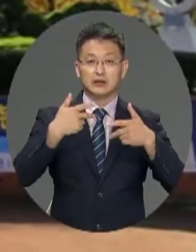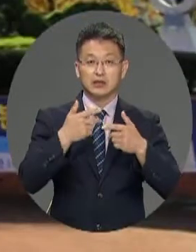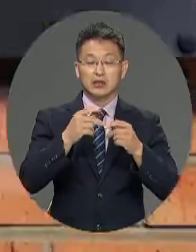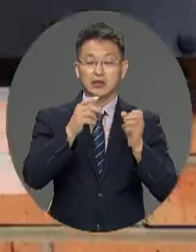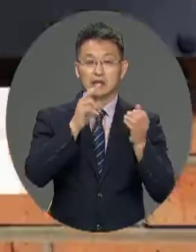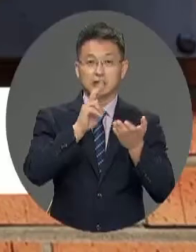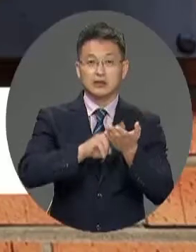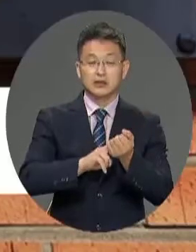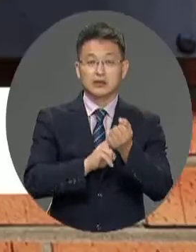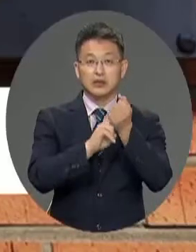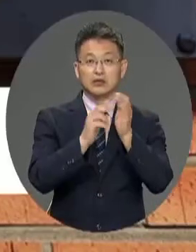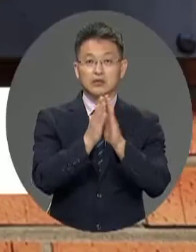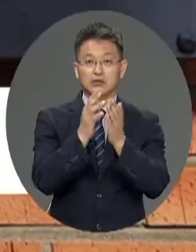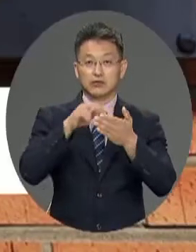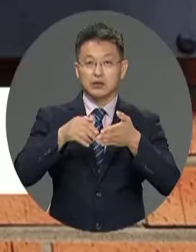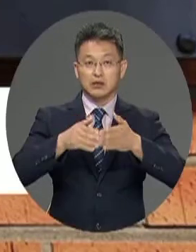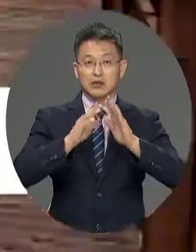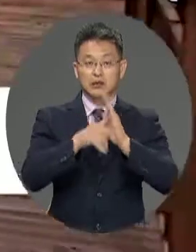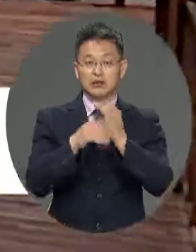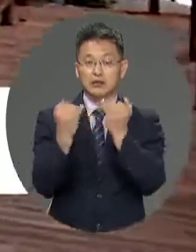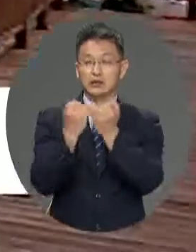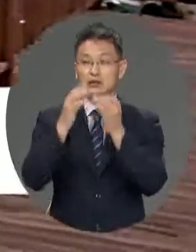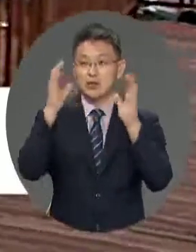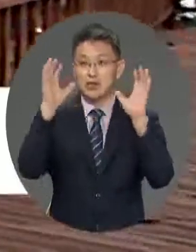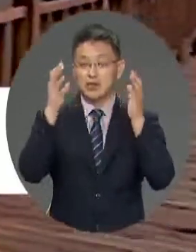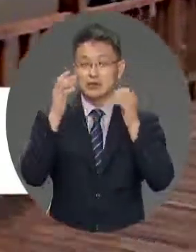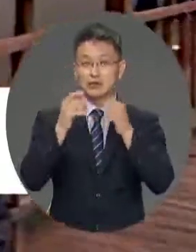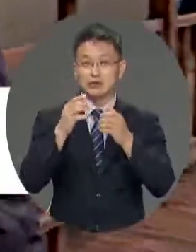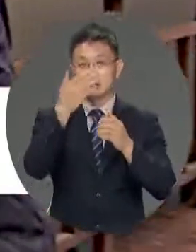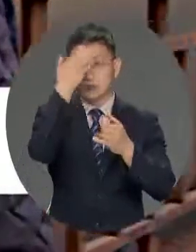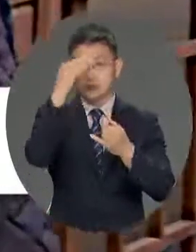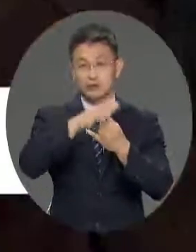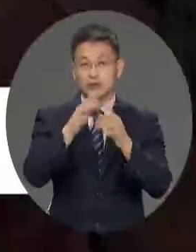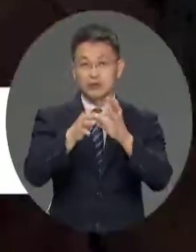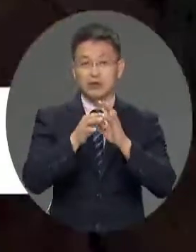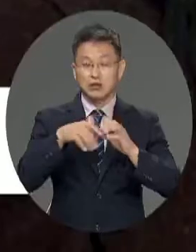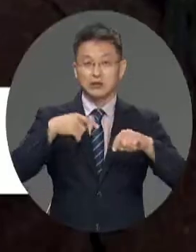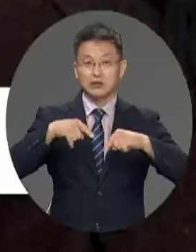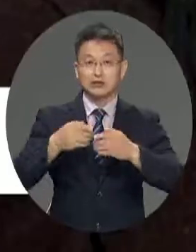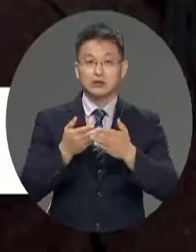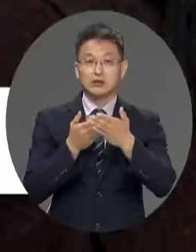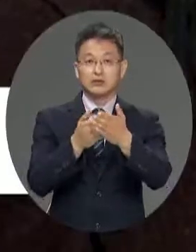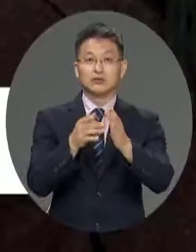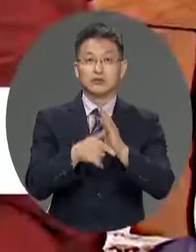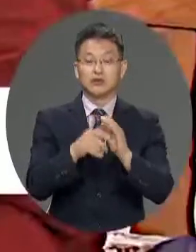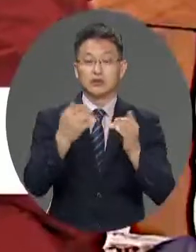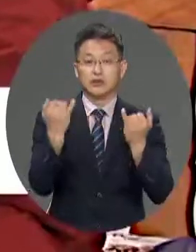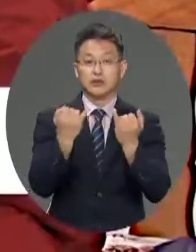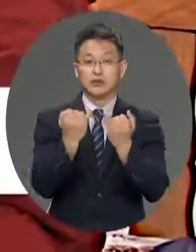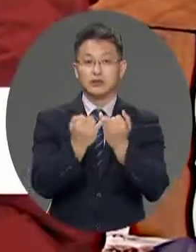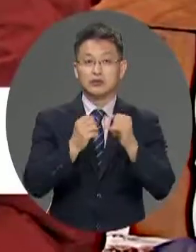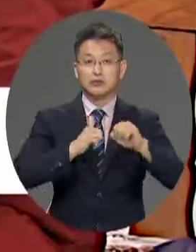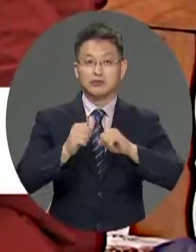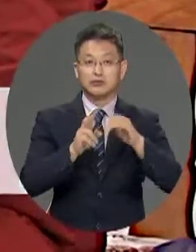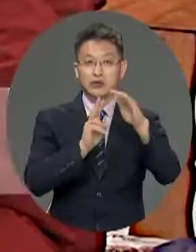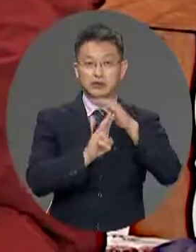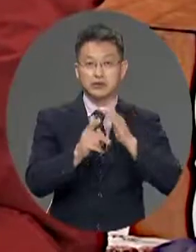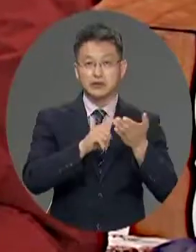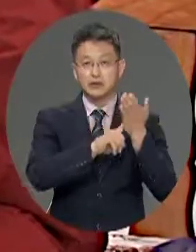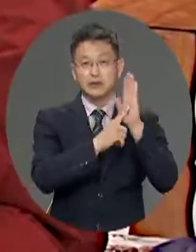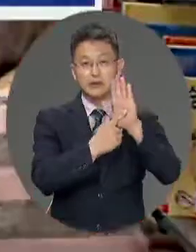도서관 을 설립하고 여성과 아동 청소년 관련 시책을 제안하는 등 여성 운동의 비전을 제시해